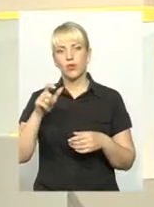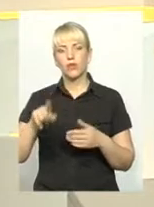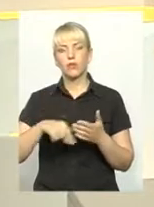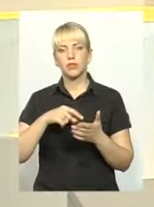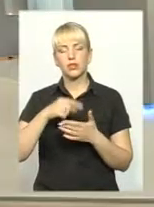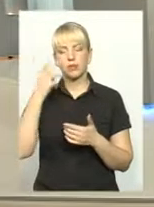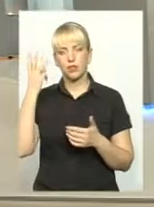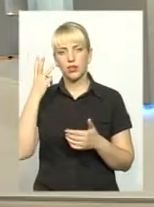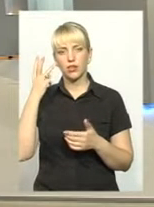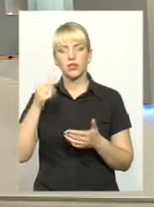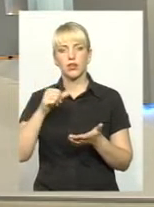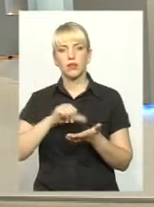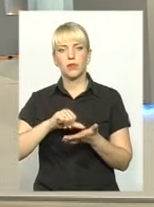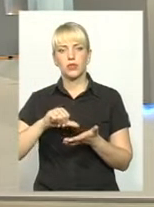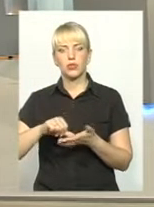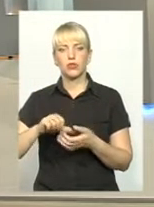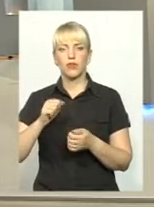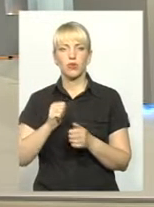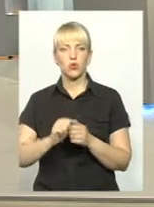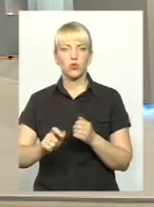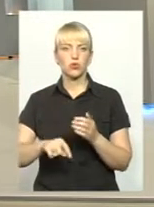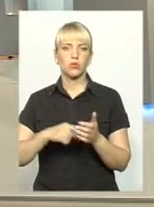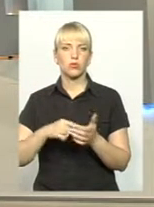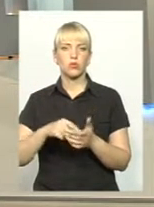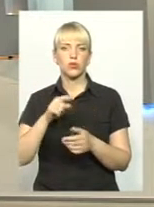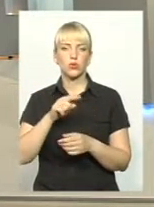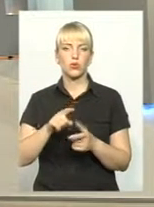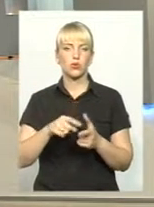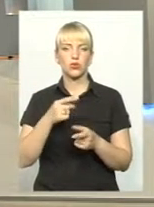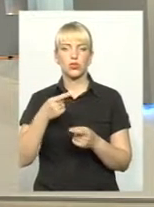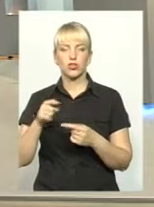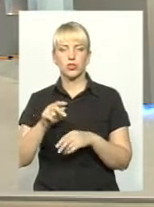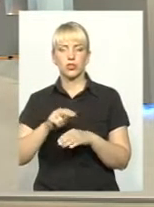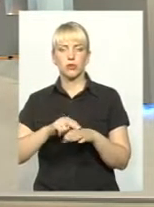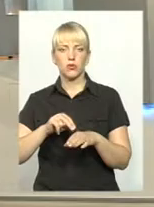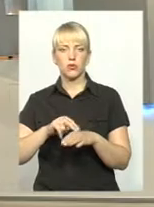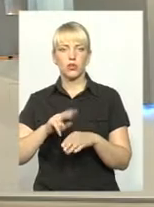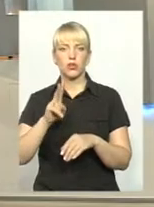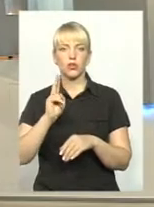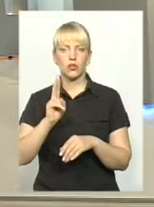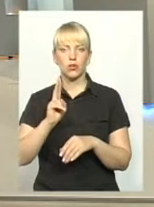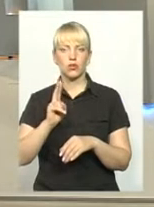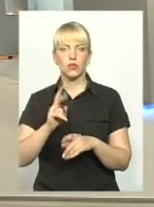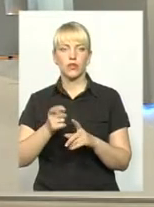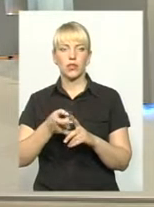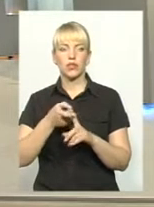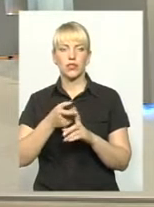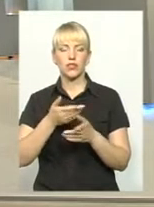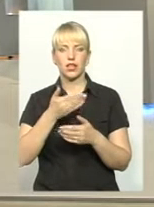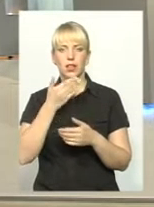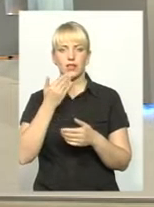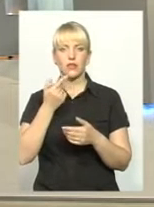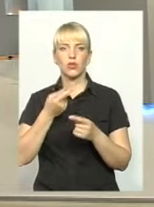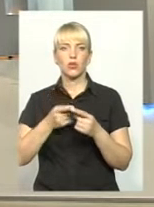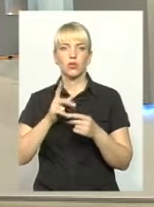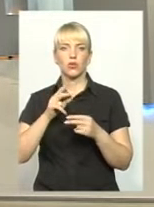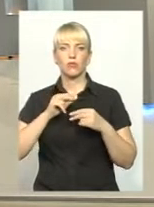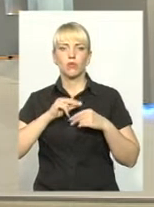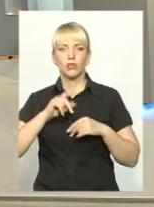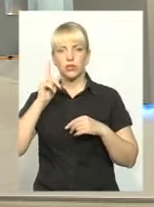І, мабуть, в кожному місті той чи інший правоохоронець, який незалежно яку він посаду займає, знає